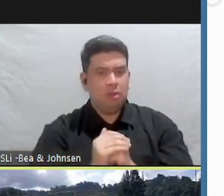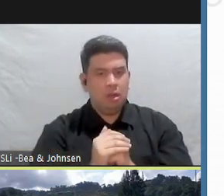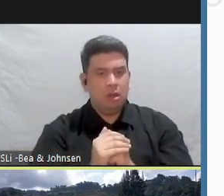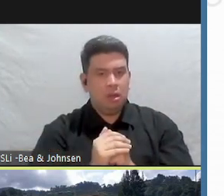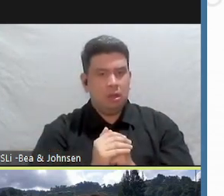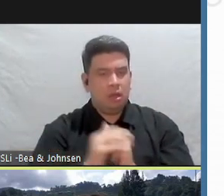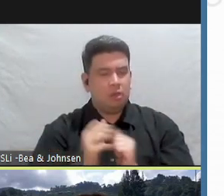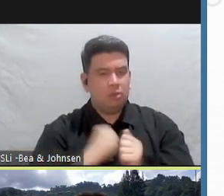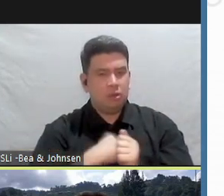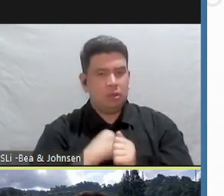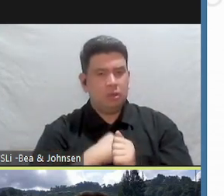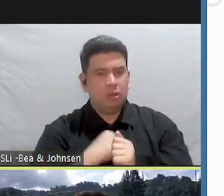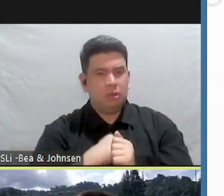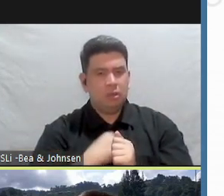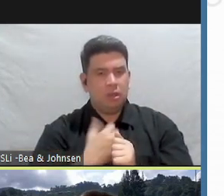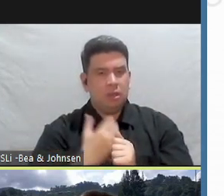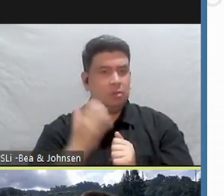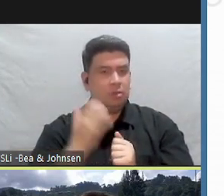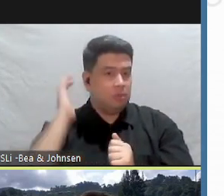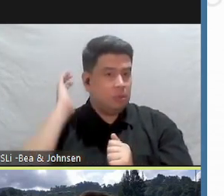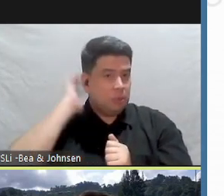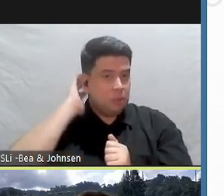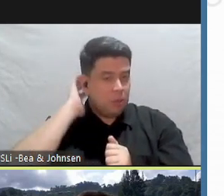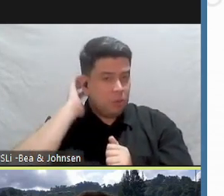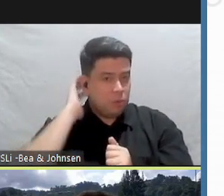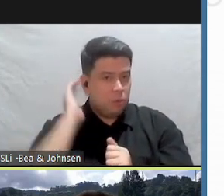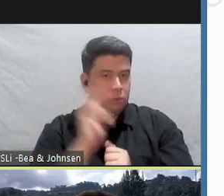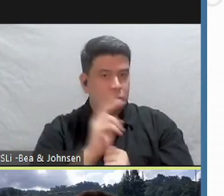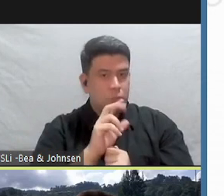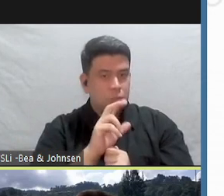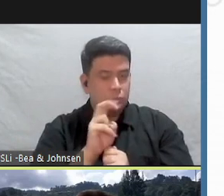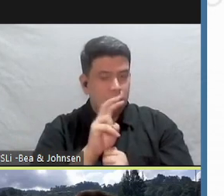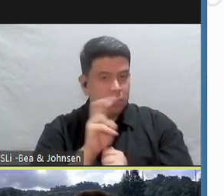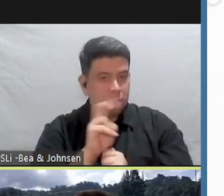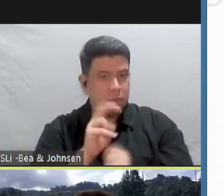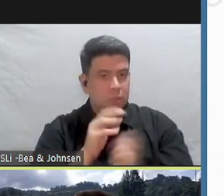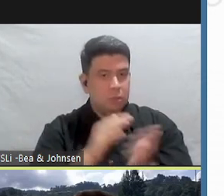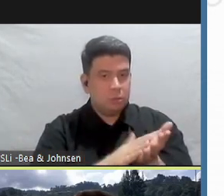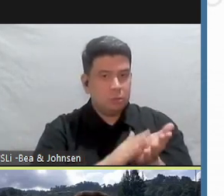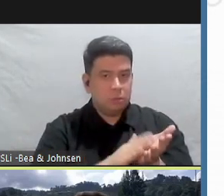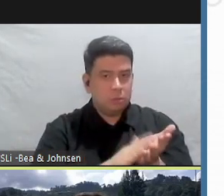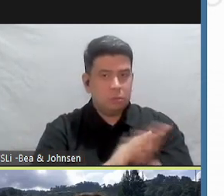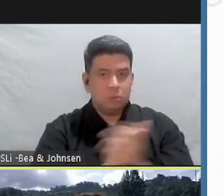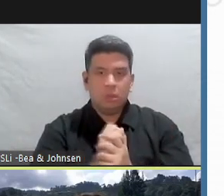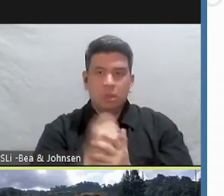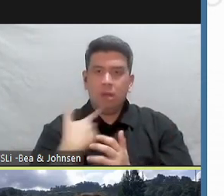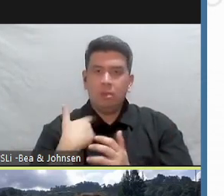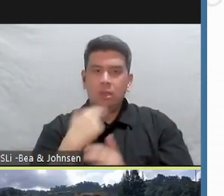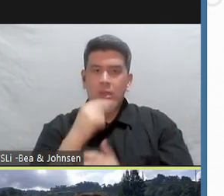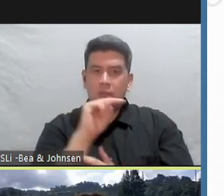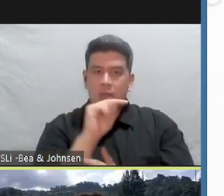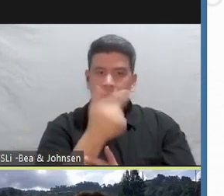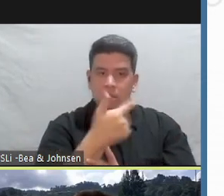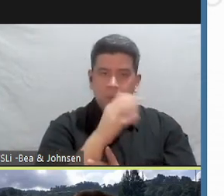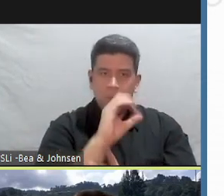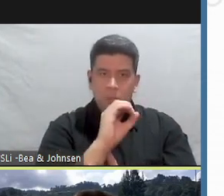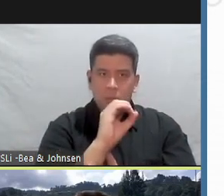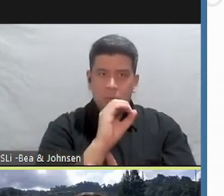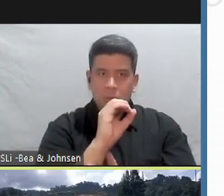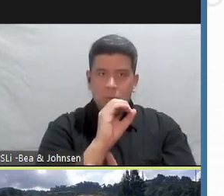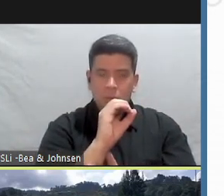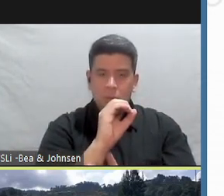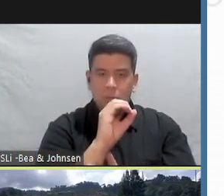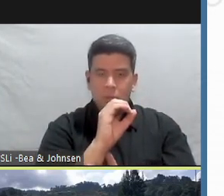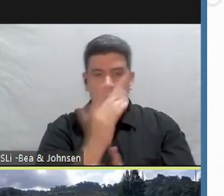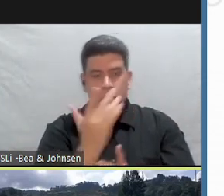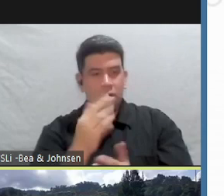ang gumagamit ng kanilang wika. May mga NGO din, mga religious group, kagaya sa Tukdaan, ano,